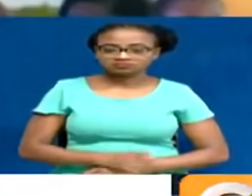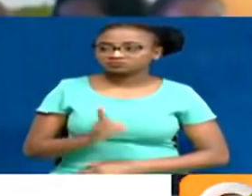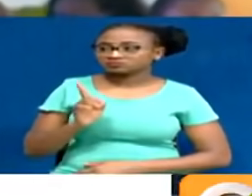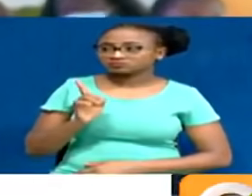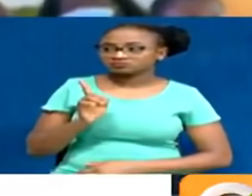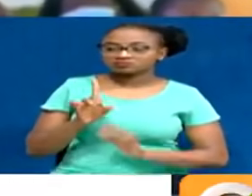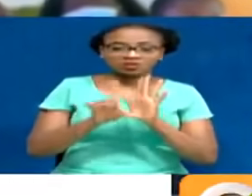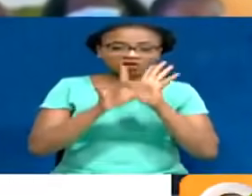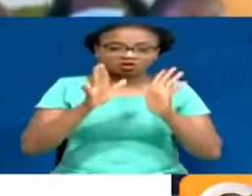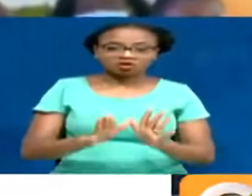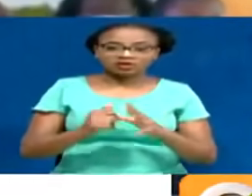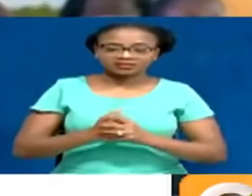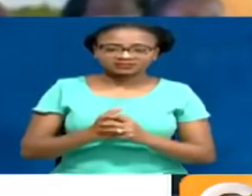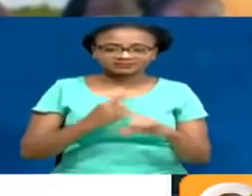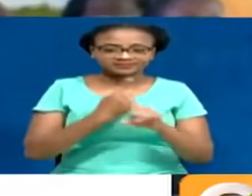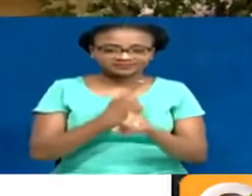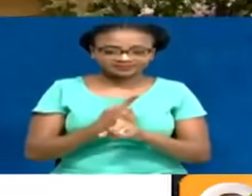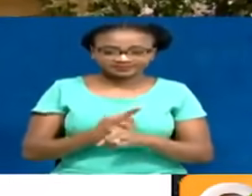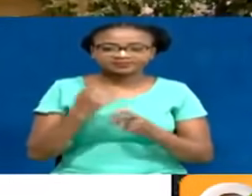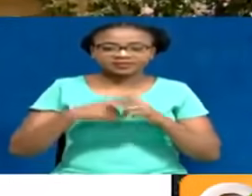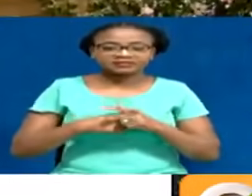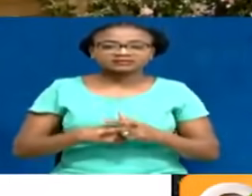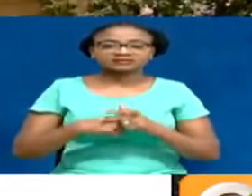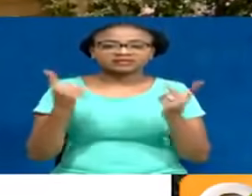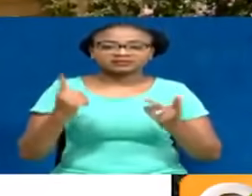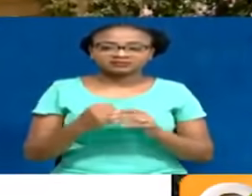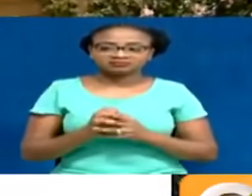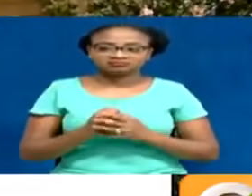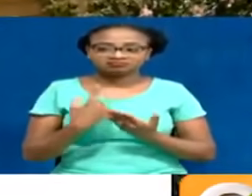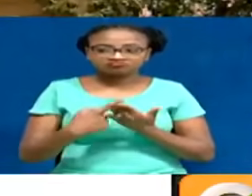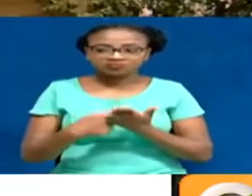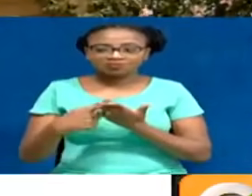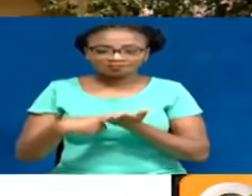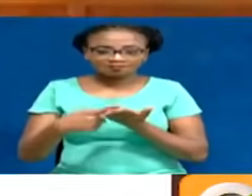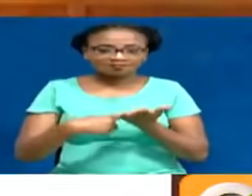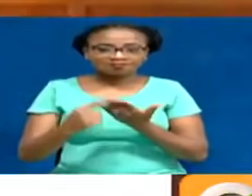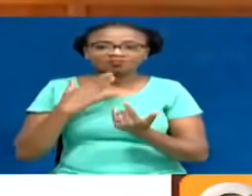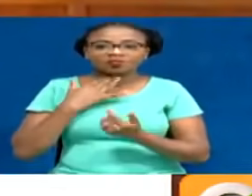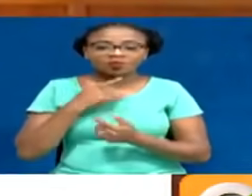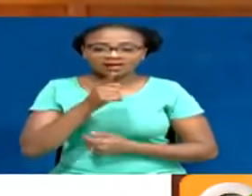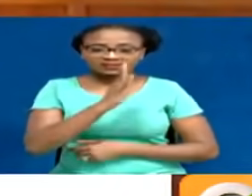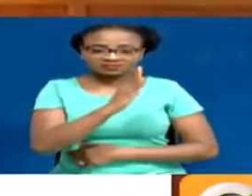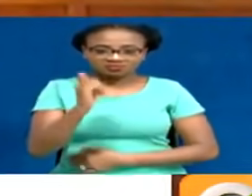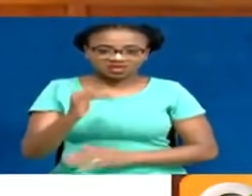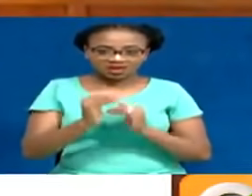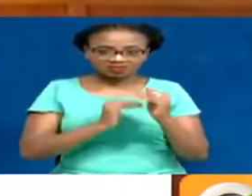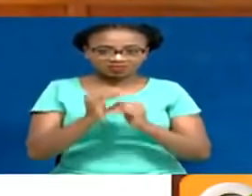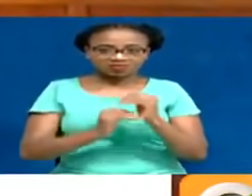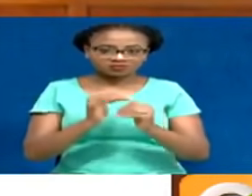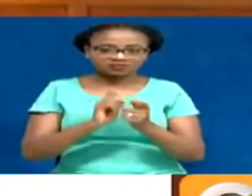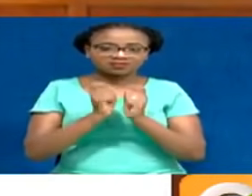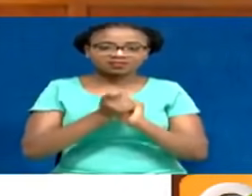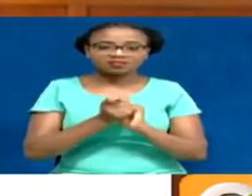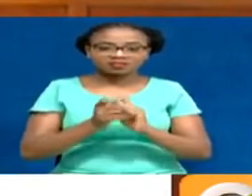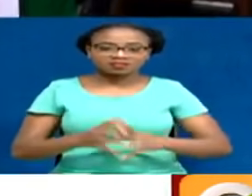serikali wakiongozwa na Kennedy Ogeto walifungua jamvi la kutaka uamuzi wa mahakama kuu uliobatilisha mageuzi ya katiba